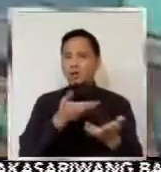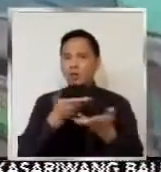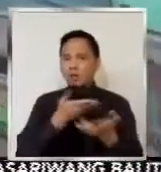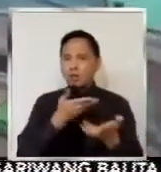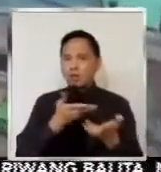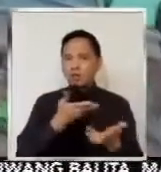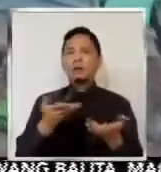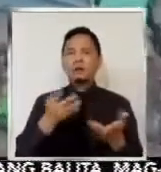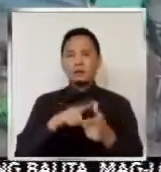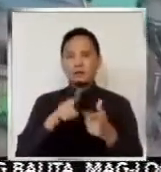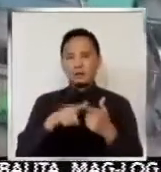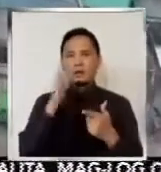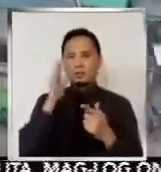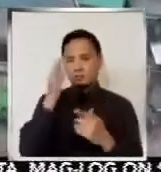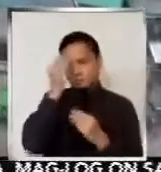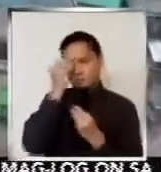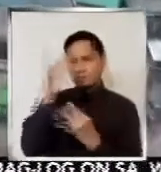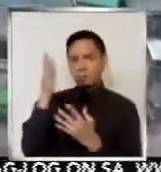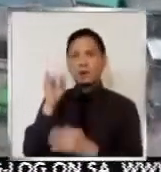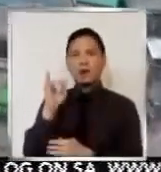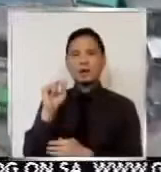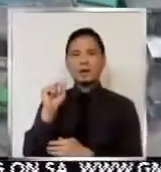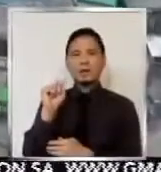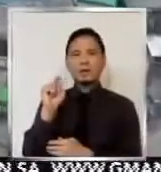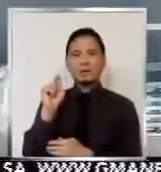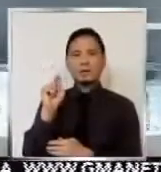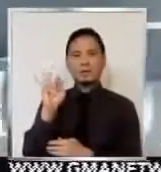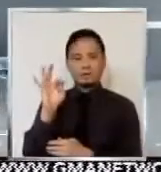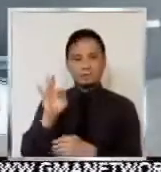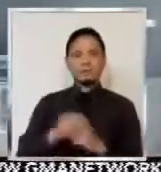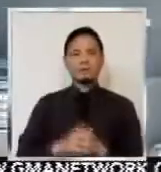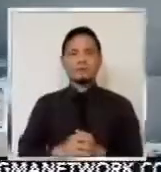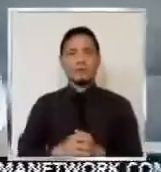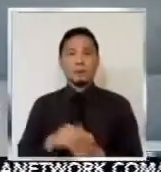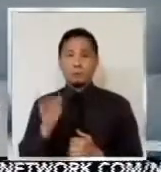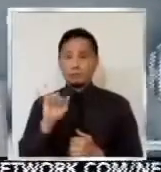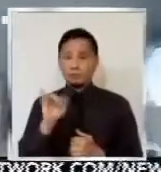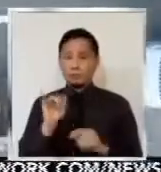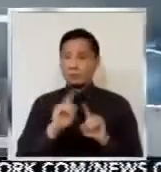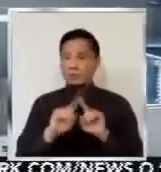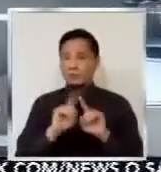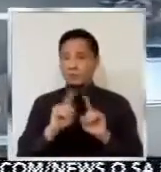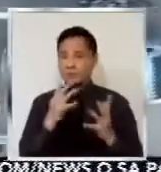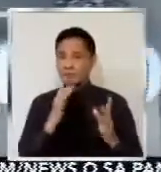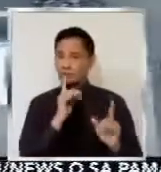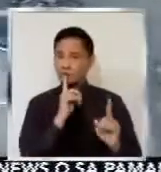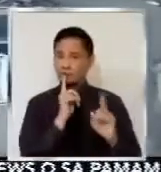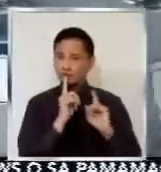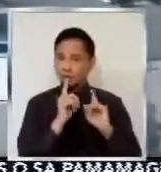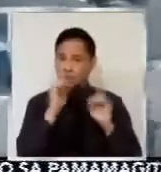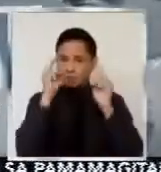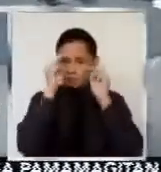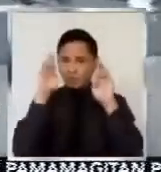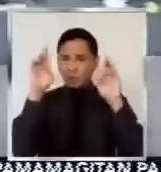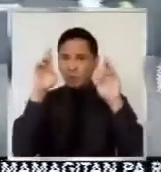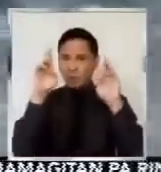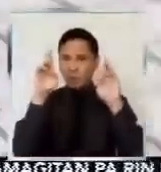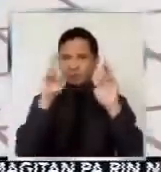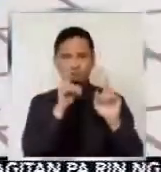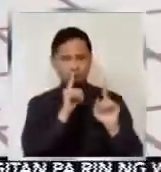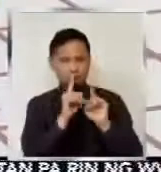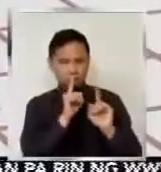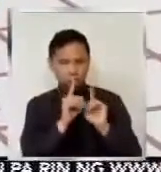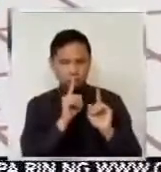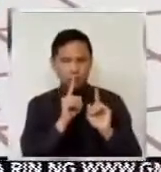IATF. Pero ngayon pa lang, tila tutol ng ilan sa mga nakausap naming mayor, lalo na ngayong nakapasok na sa